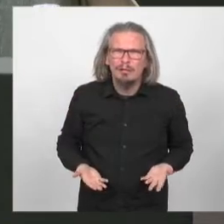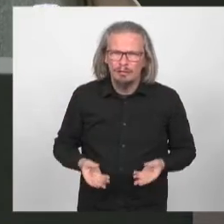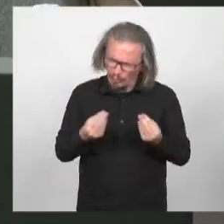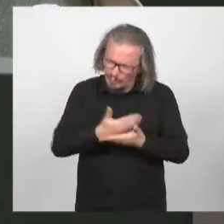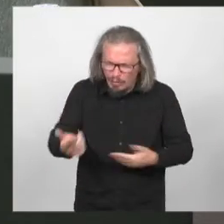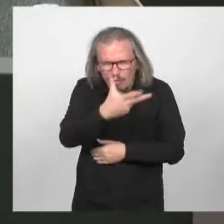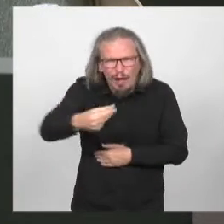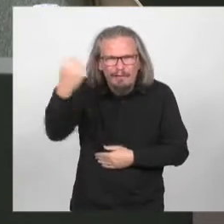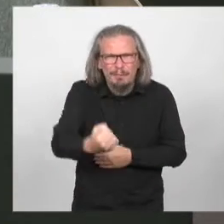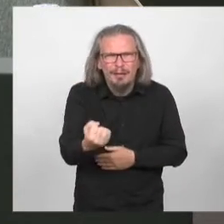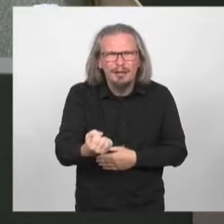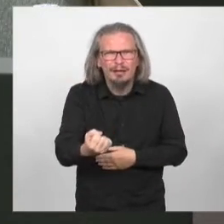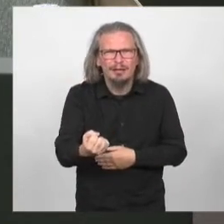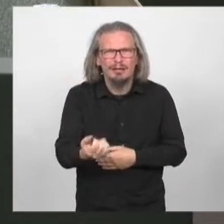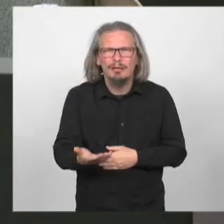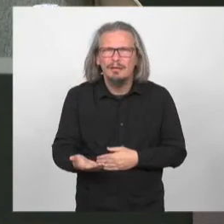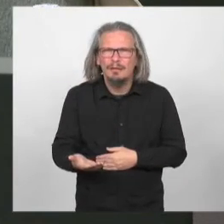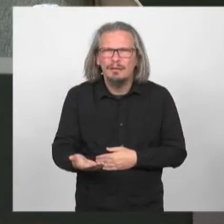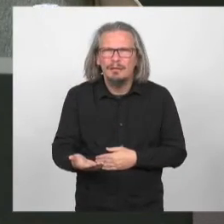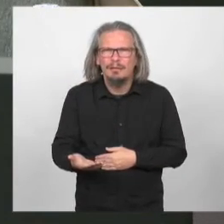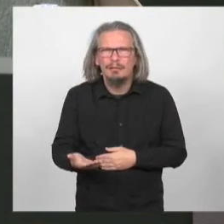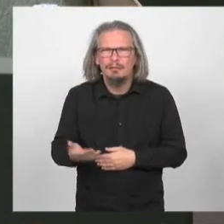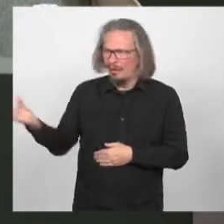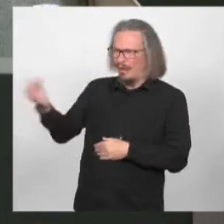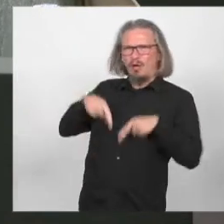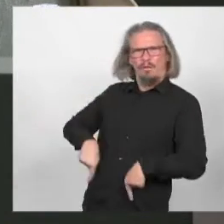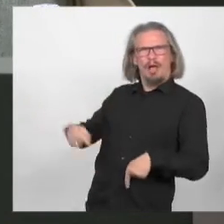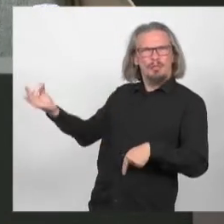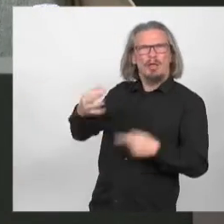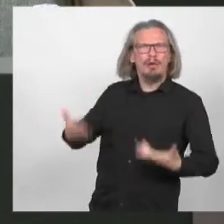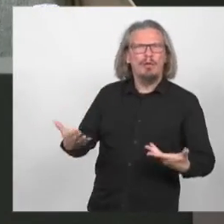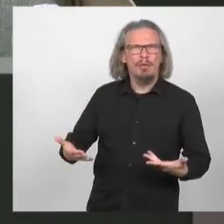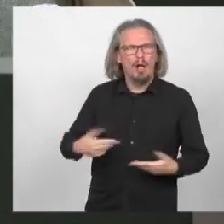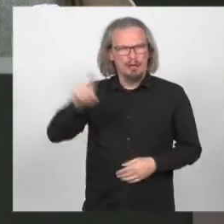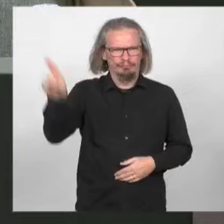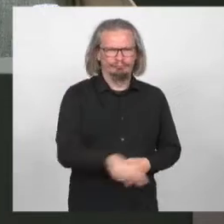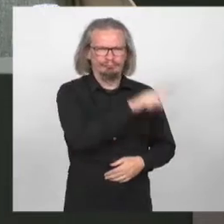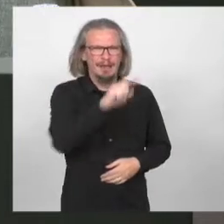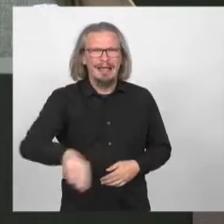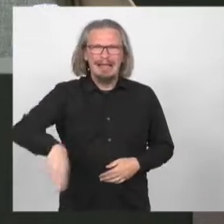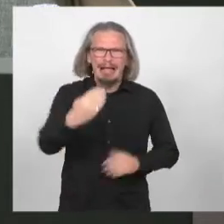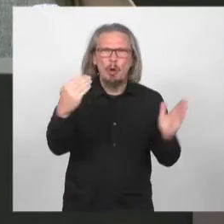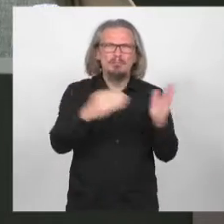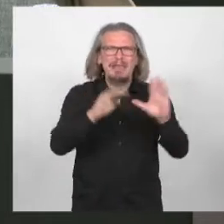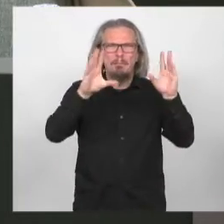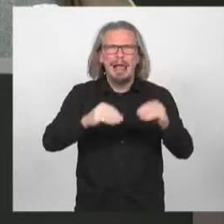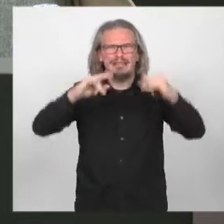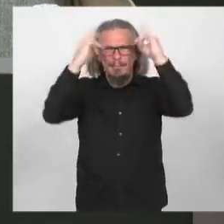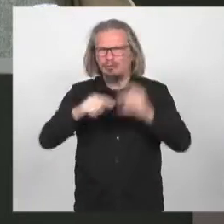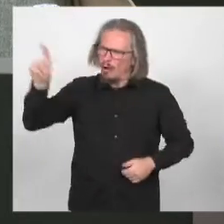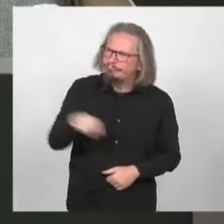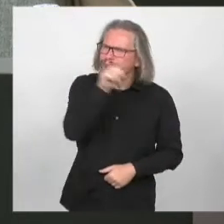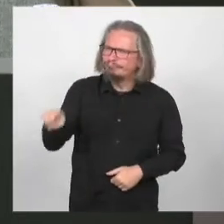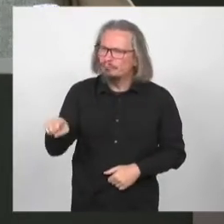la situation des personnes à la rue. Que dire quand le gouvernement actuel supprime 14 000 places d'hébergement, quand les services